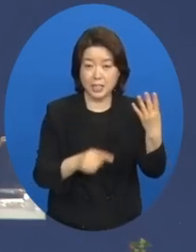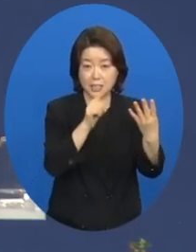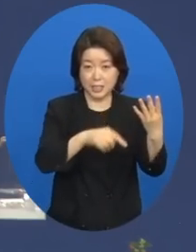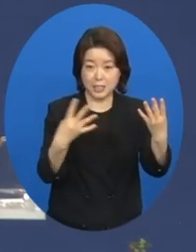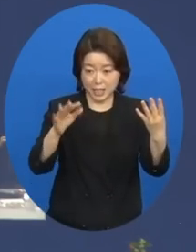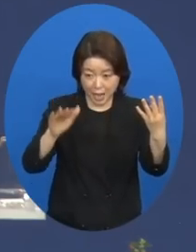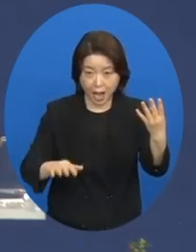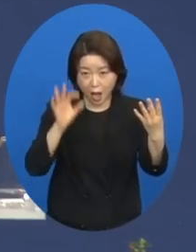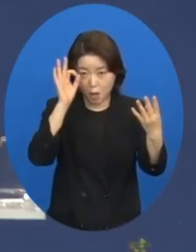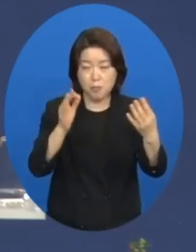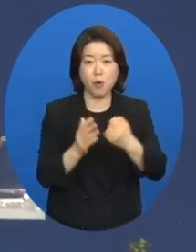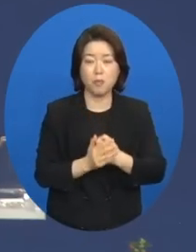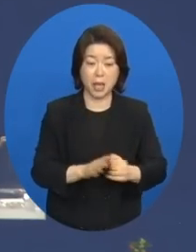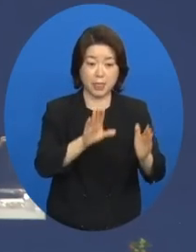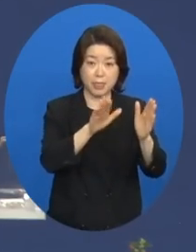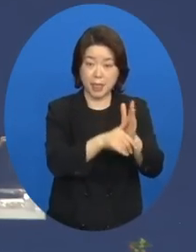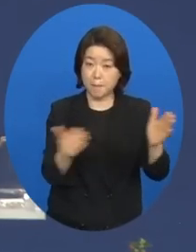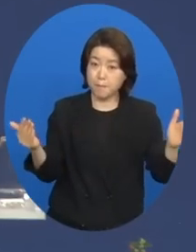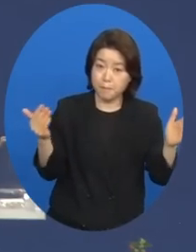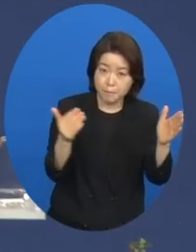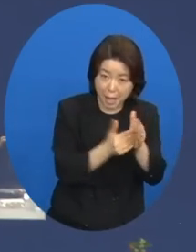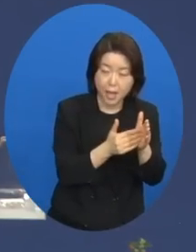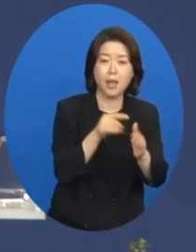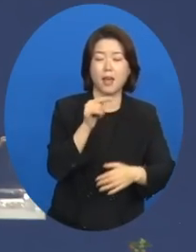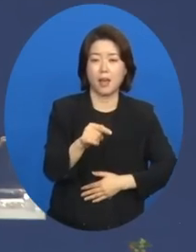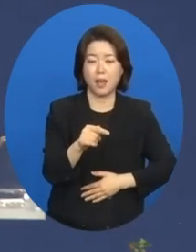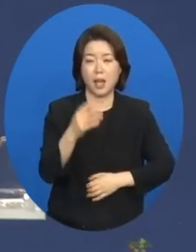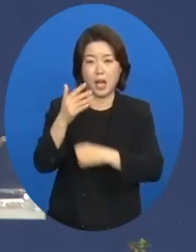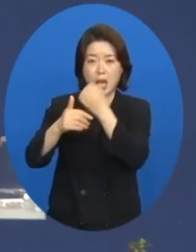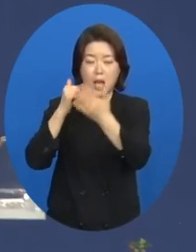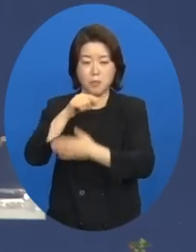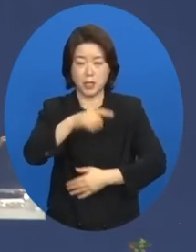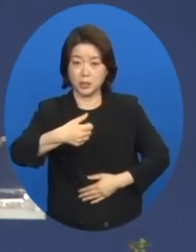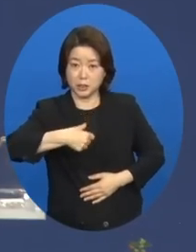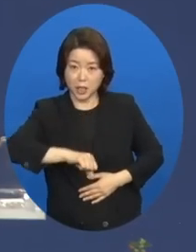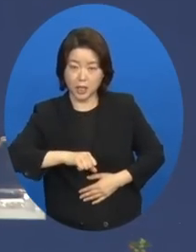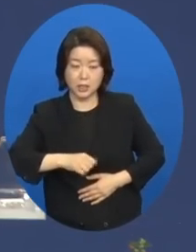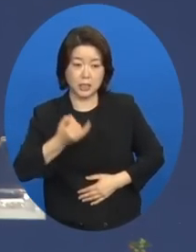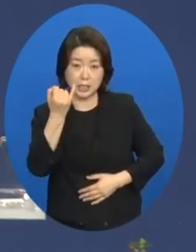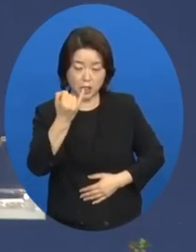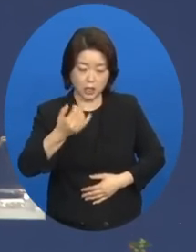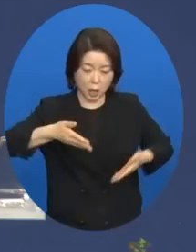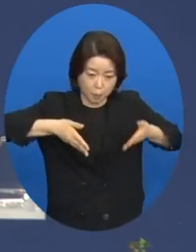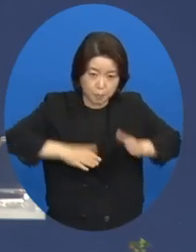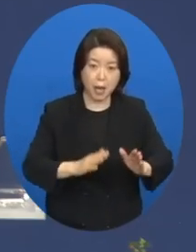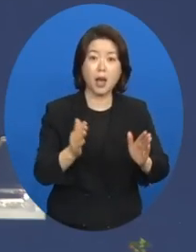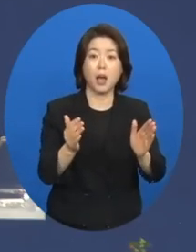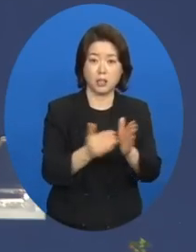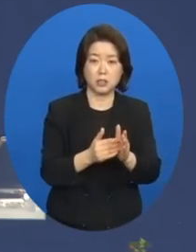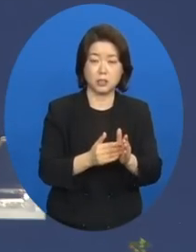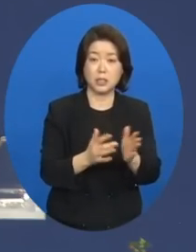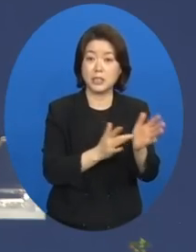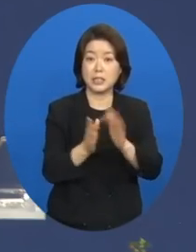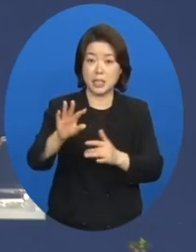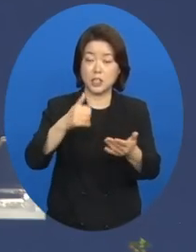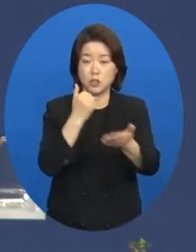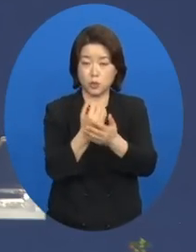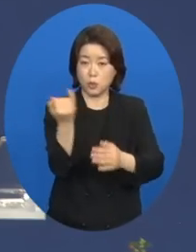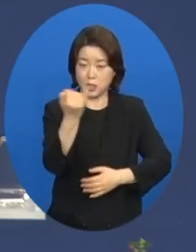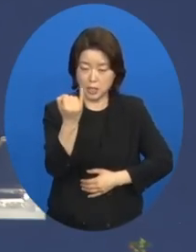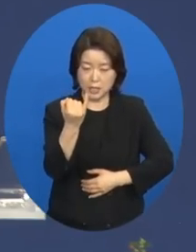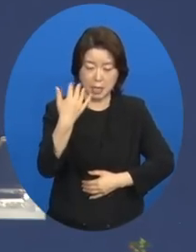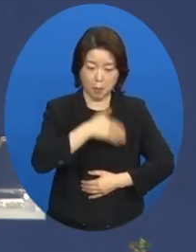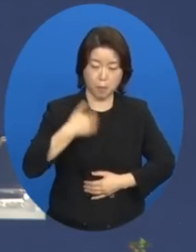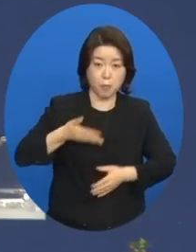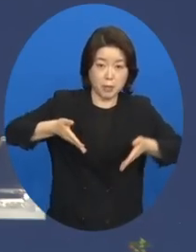이하에 때가 참에 하나님이 그 아들을 여자에게서 나게 하시고 바로 예수 그리스도를 여자에게서 나게